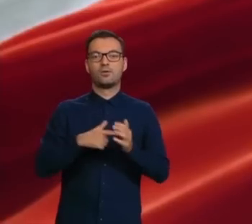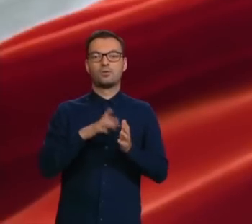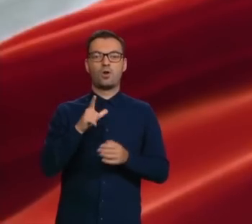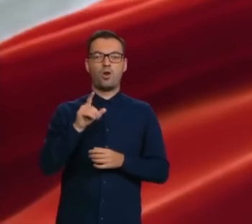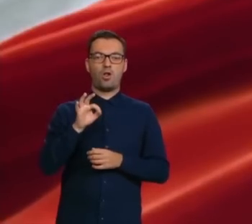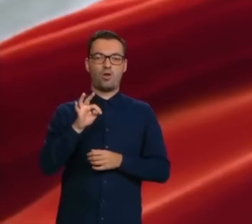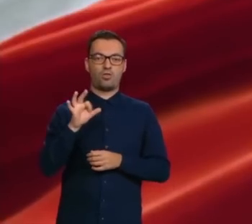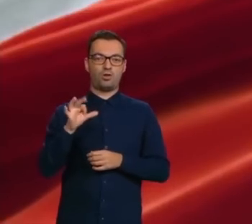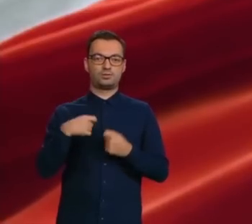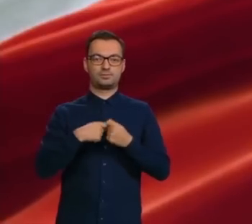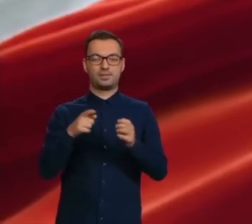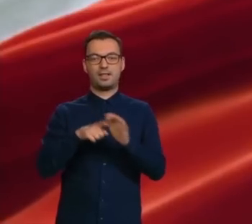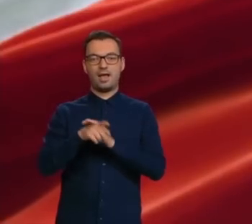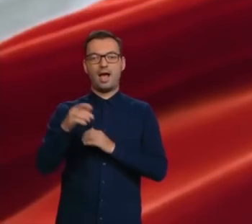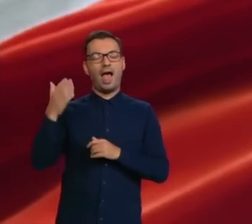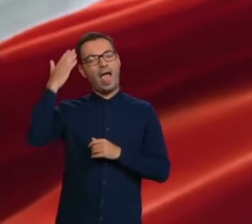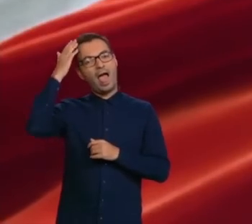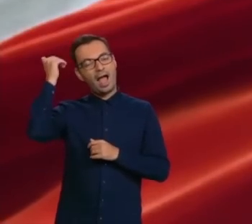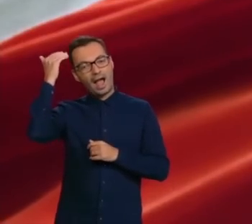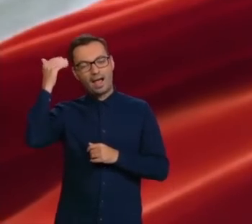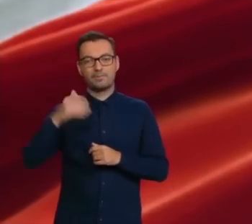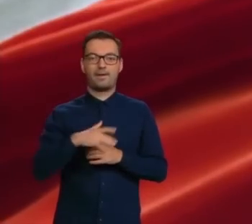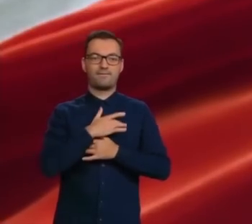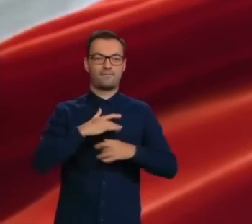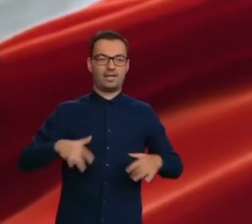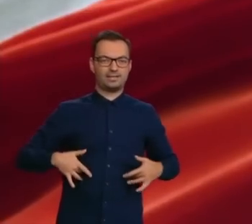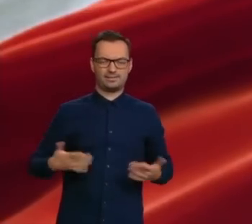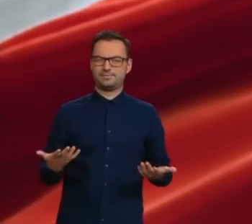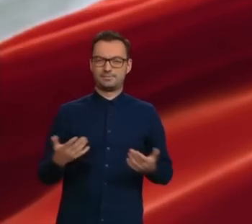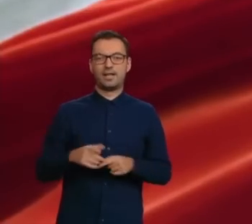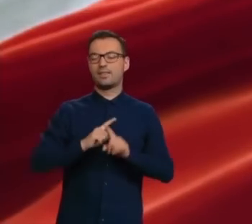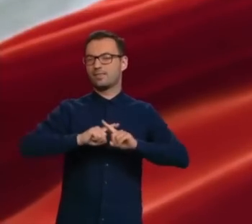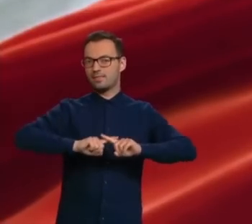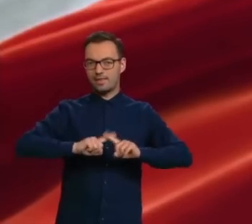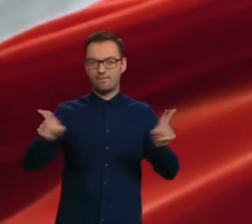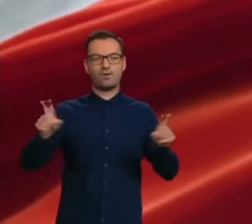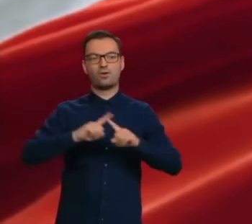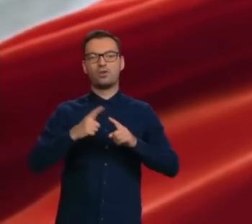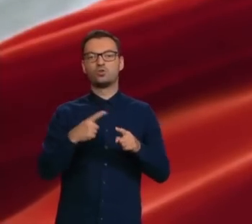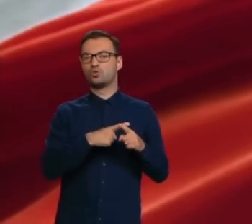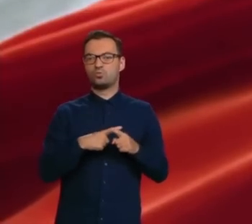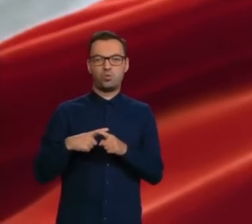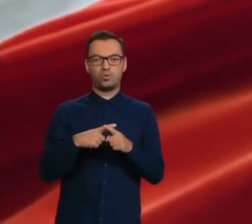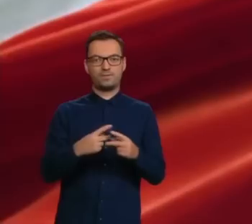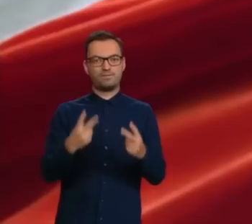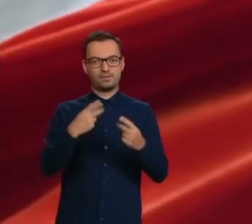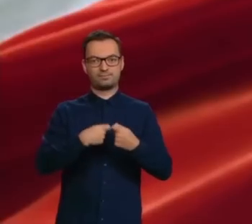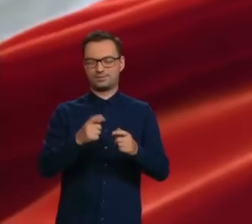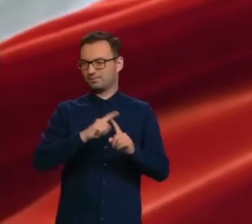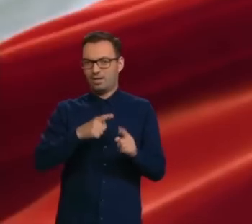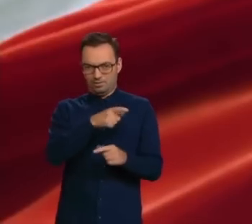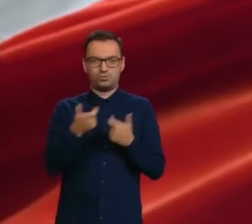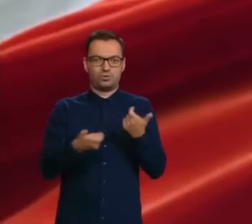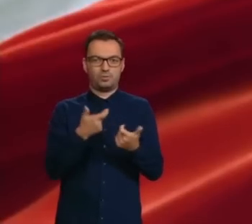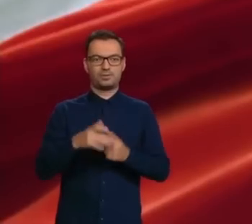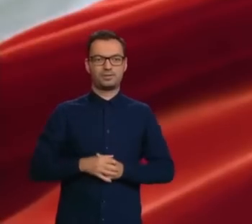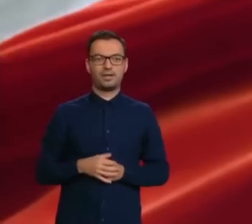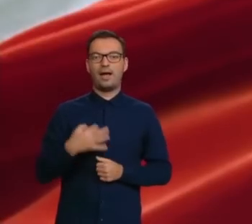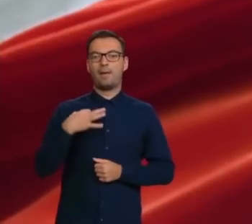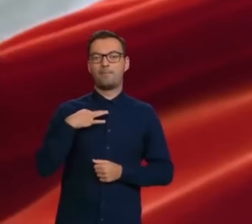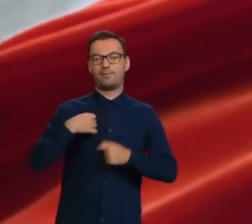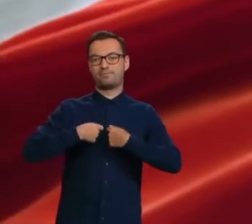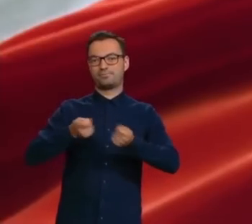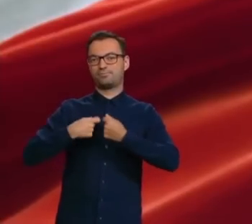Lotosie, Arabom i Węgrom. Nie wolno Araby strategicznie. Nie mają YouTube'a przecież, a jeszcze gorzej, nie?